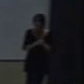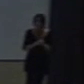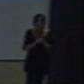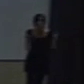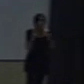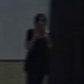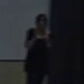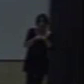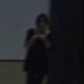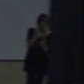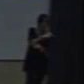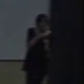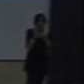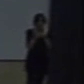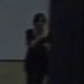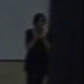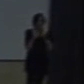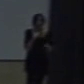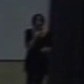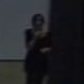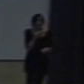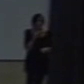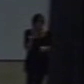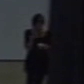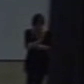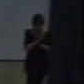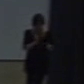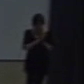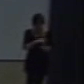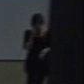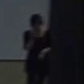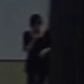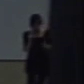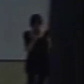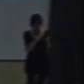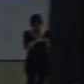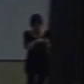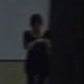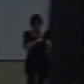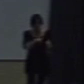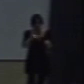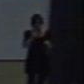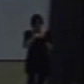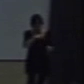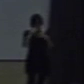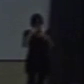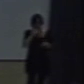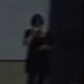mica un farol que es tiren i tal, però que és graciós de com pots arribar a veure coses així a Twitter